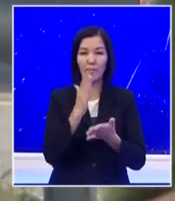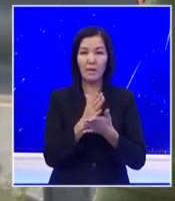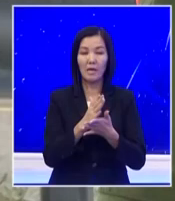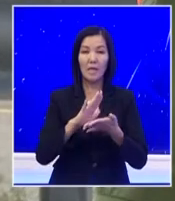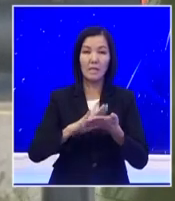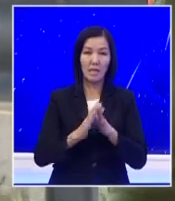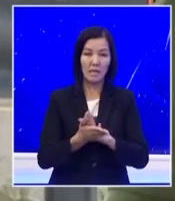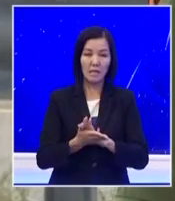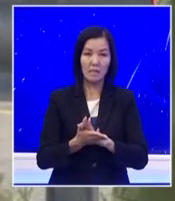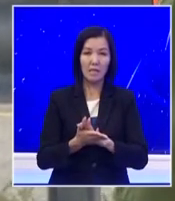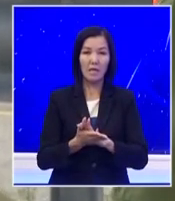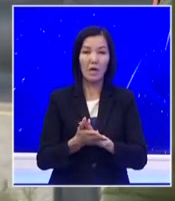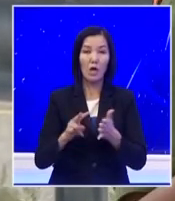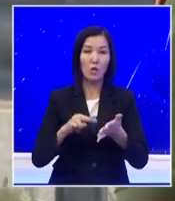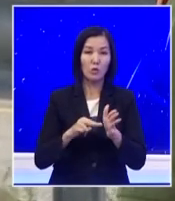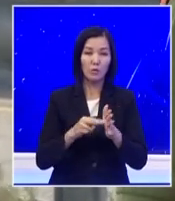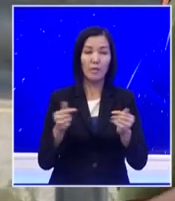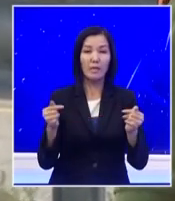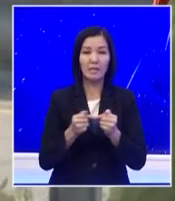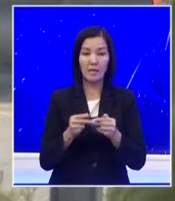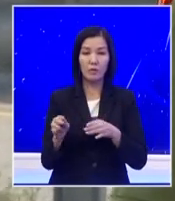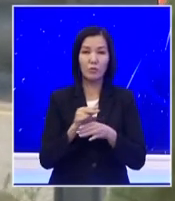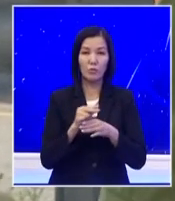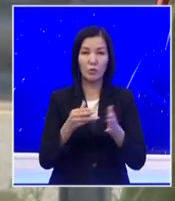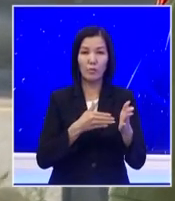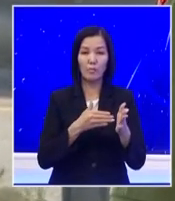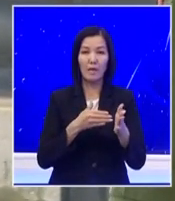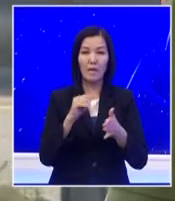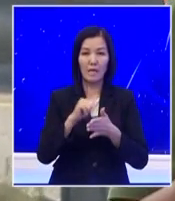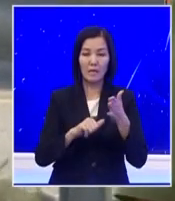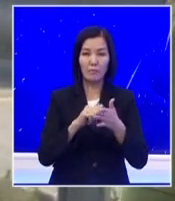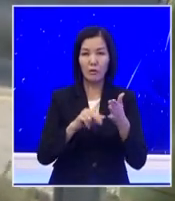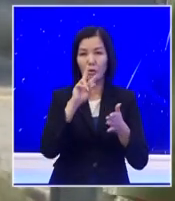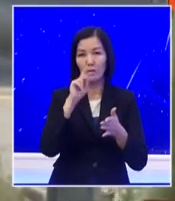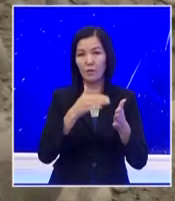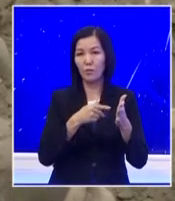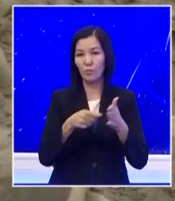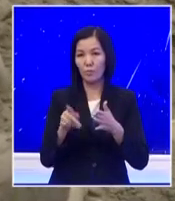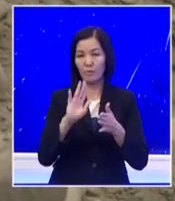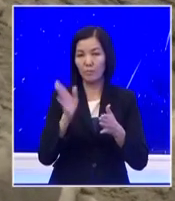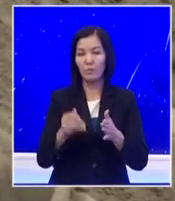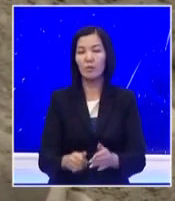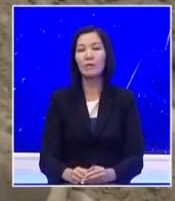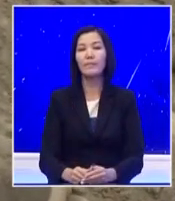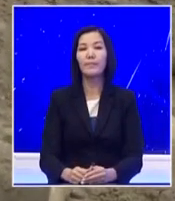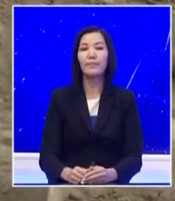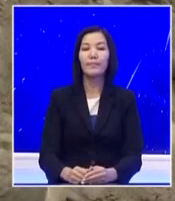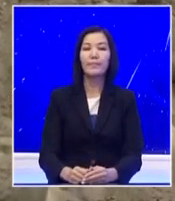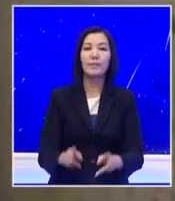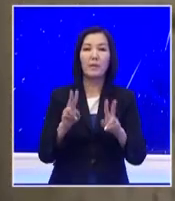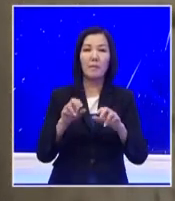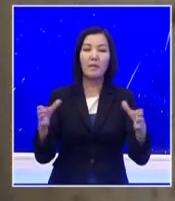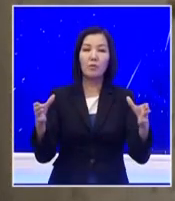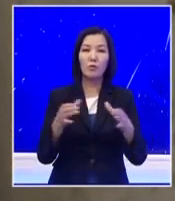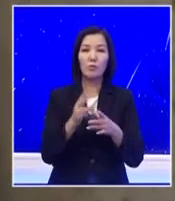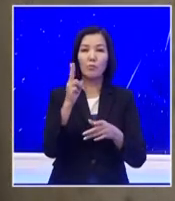согласно жоспарымыз бар. Сол жоспар бойынша біз жұмысын жүргізіп атырық. Мониторинг тобы Алматы-Өскемен